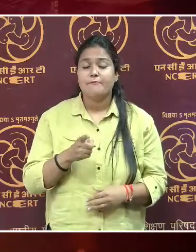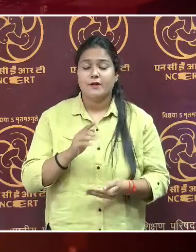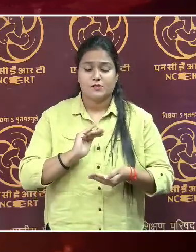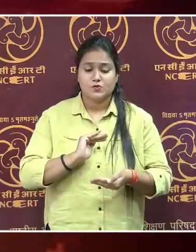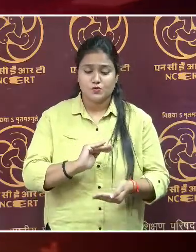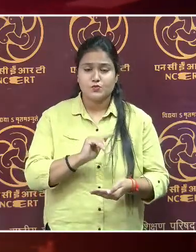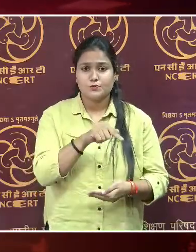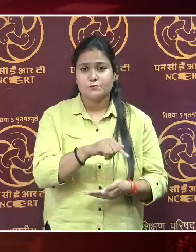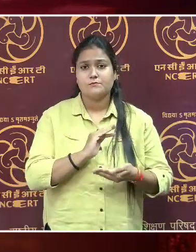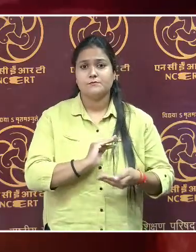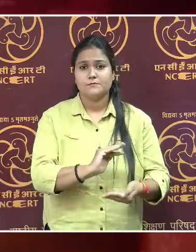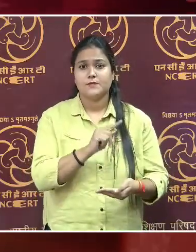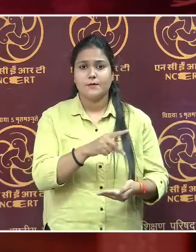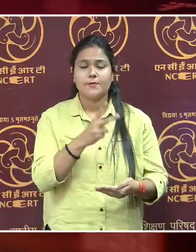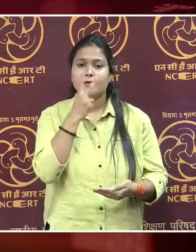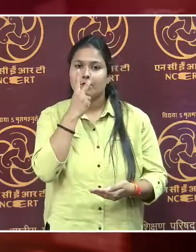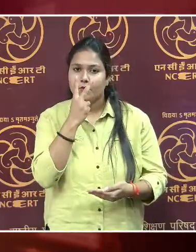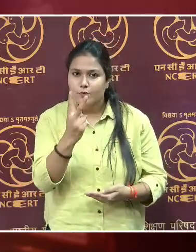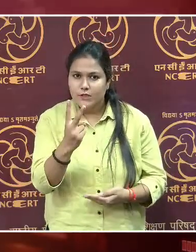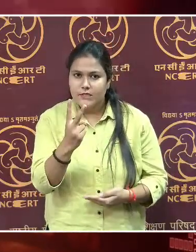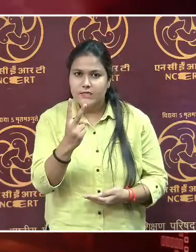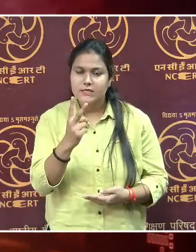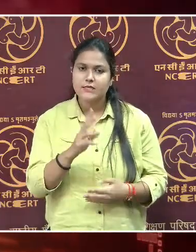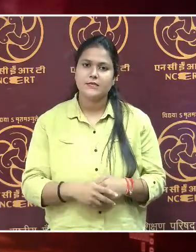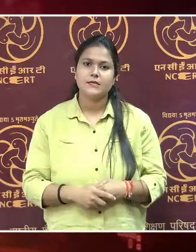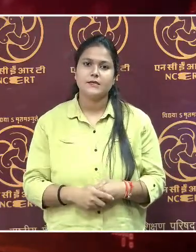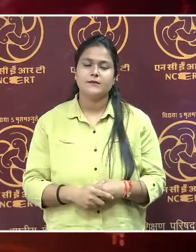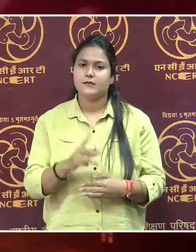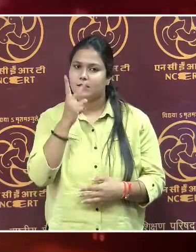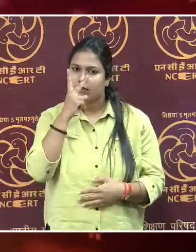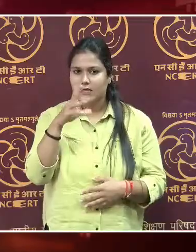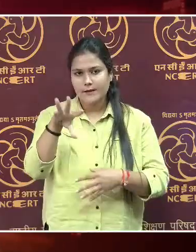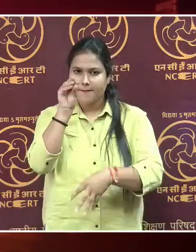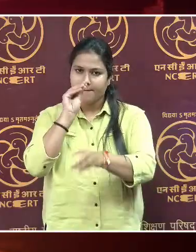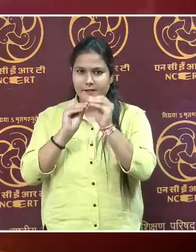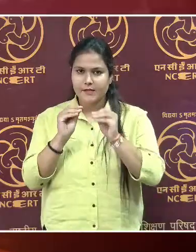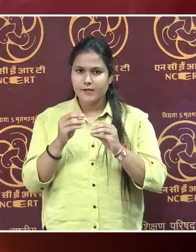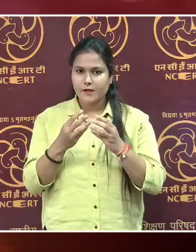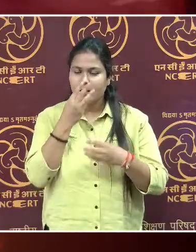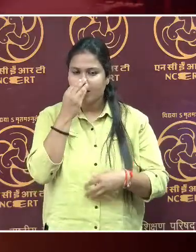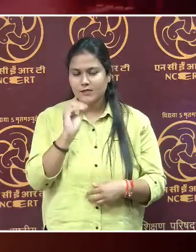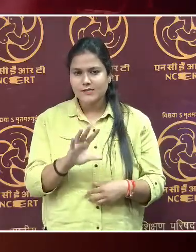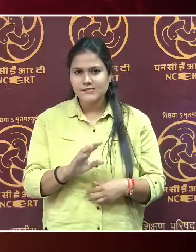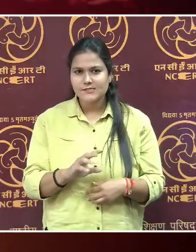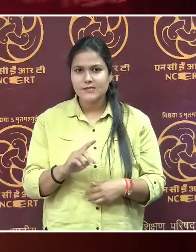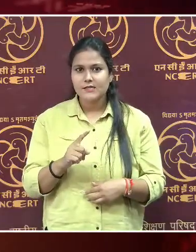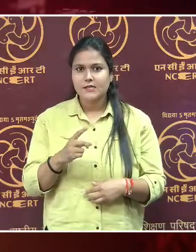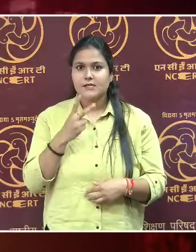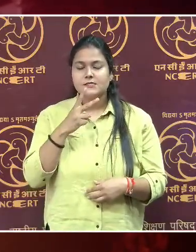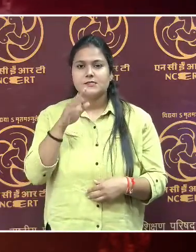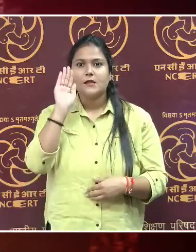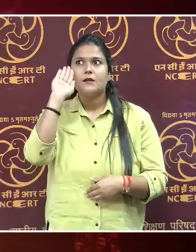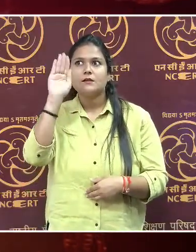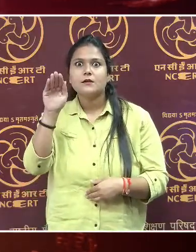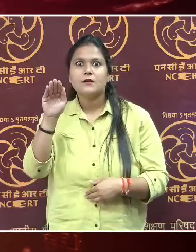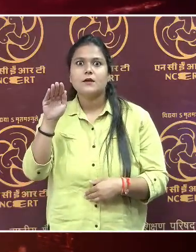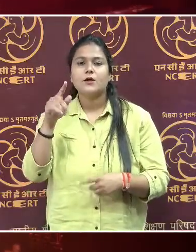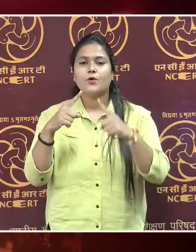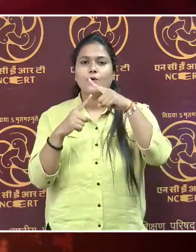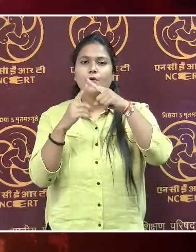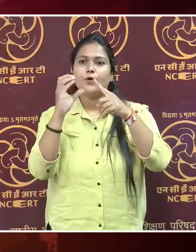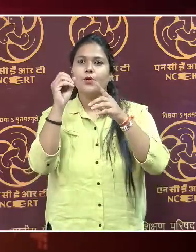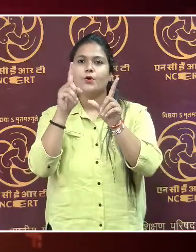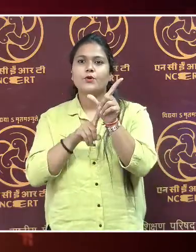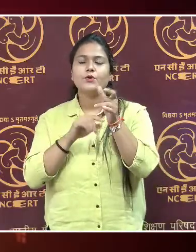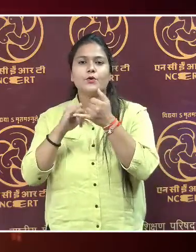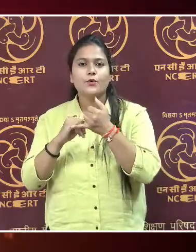में वो भाषा विजुअल माध्यम से उसको दी जाए। जैसे अगर आपने बोला घंटी या उसके टॉयज के बारे में बोला, तो